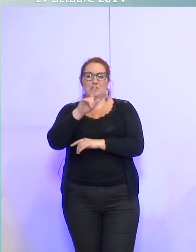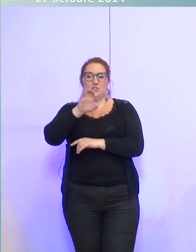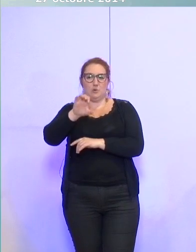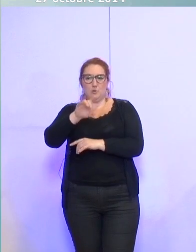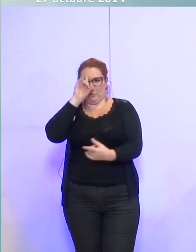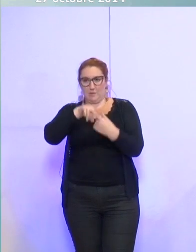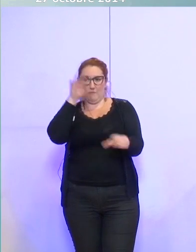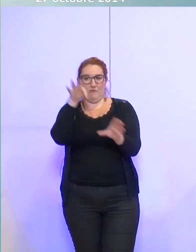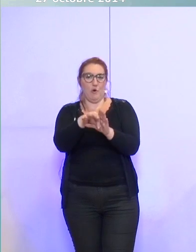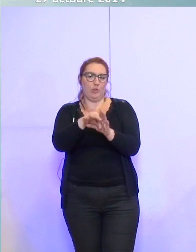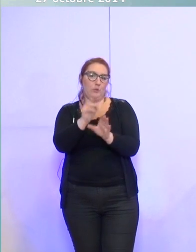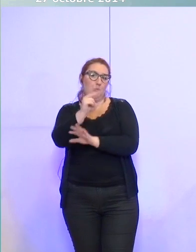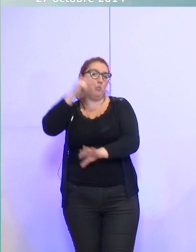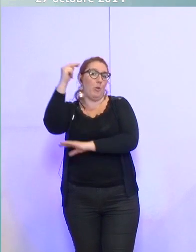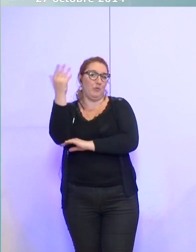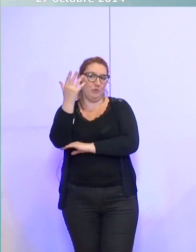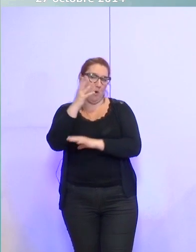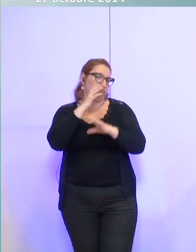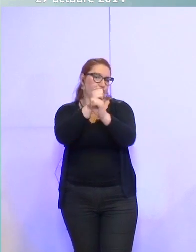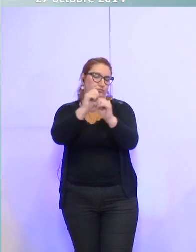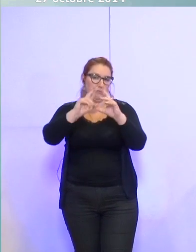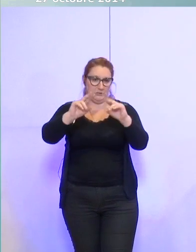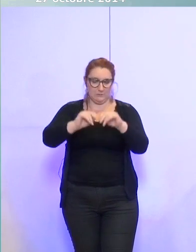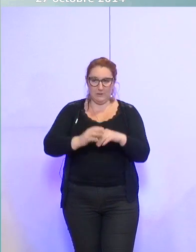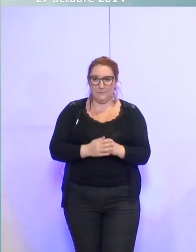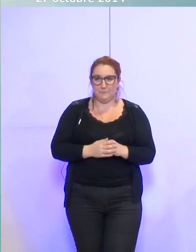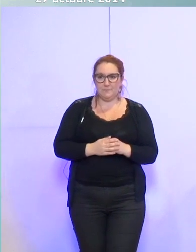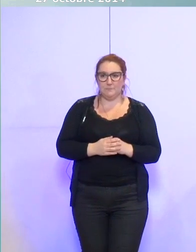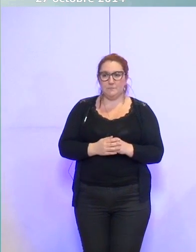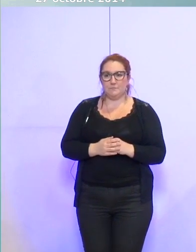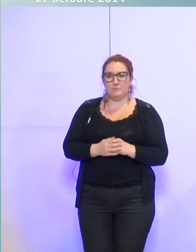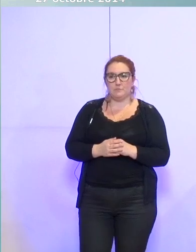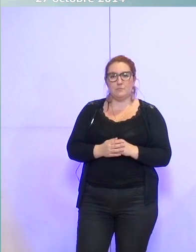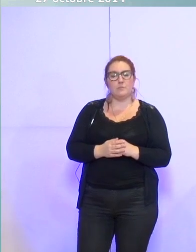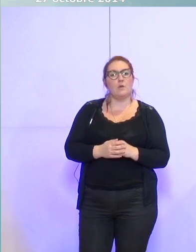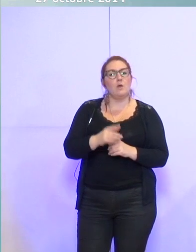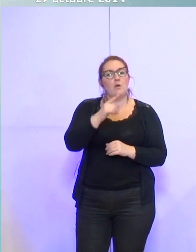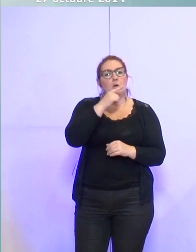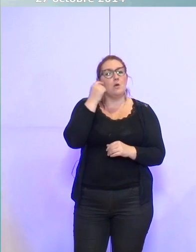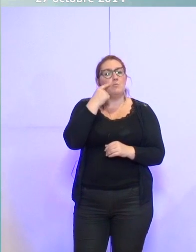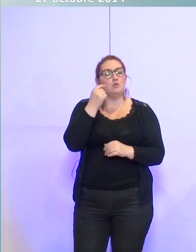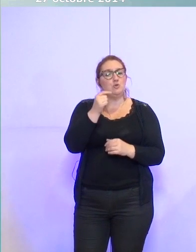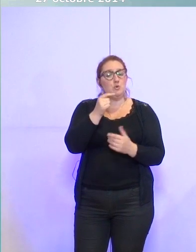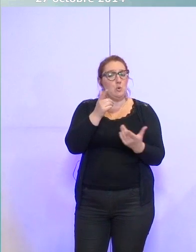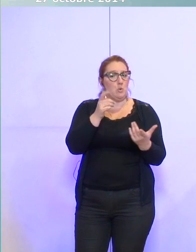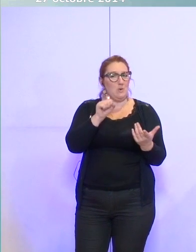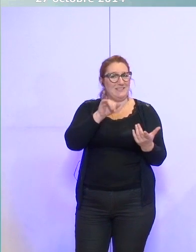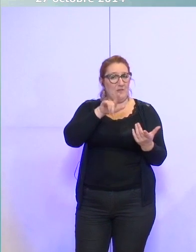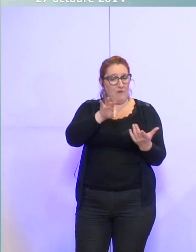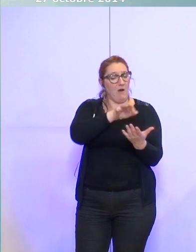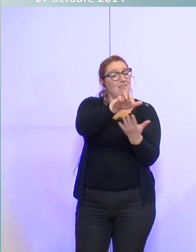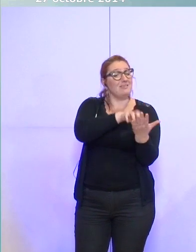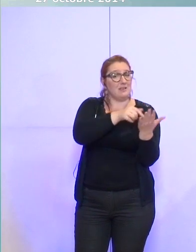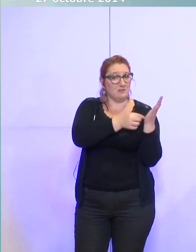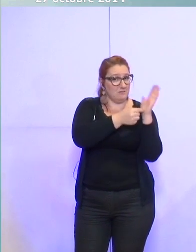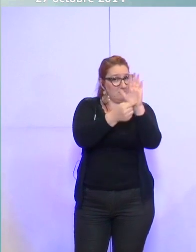ce vœu. Nous voulons simplement dire par le maigre, justement, monsieur Safar, que nous pensons qu'il faut pointer les